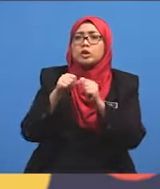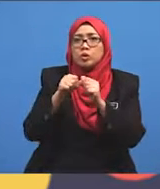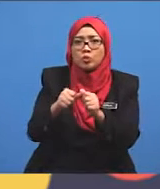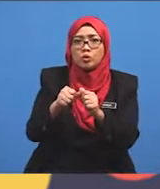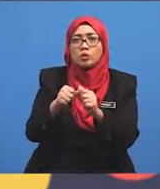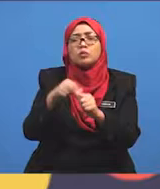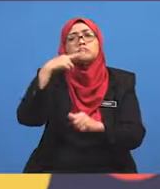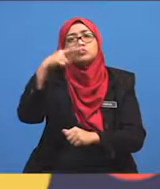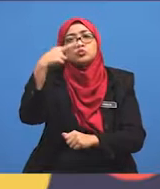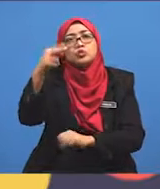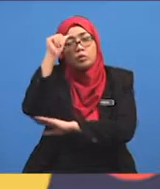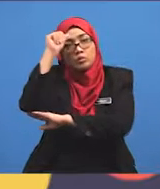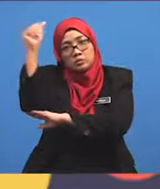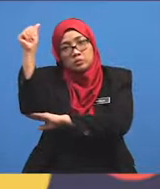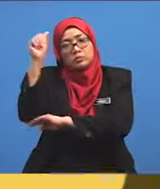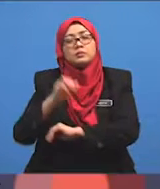amanahnya.